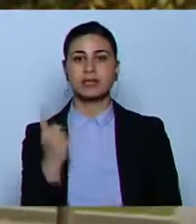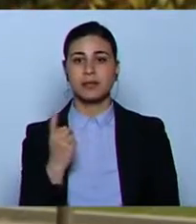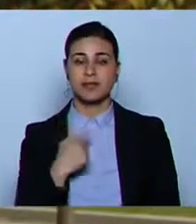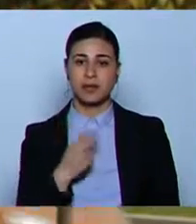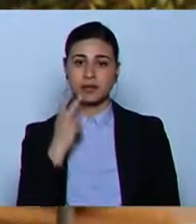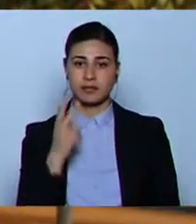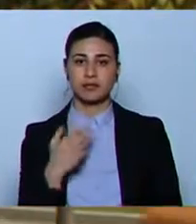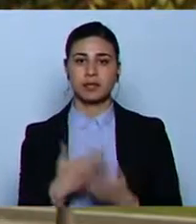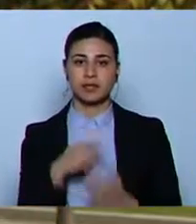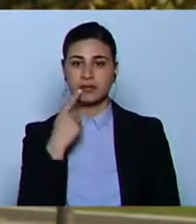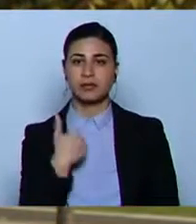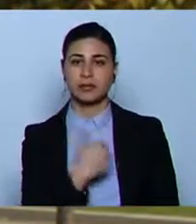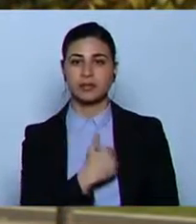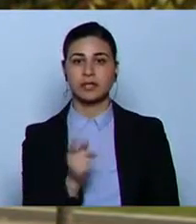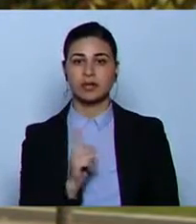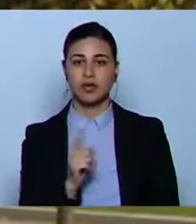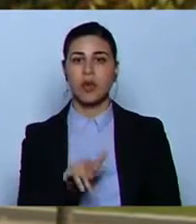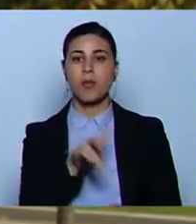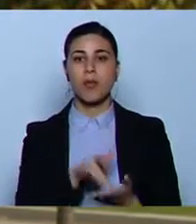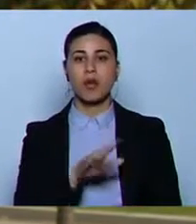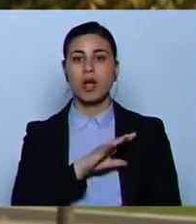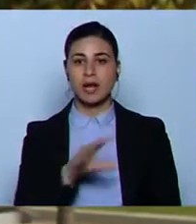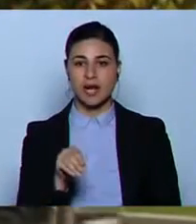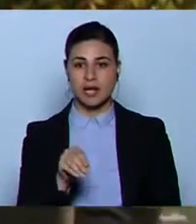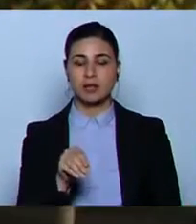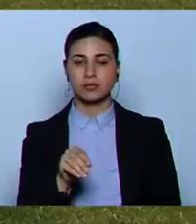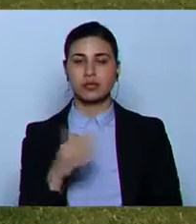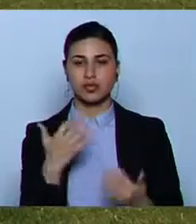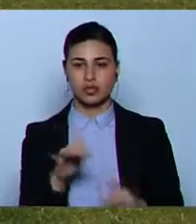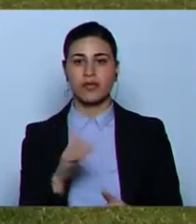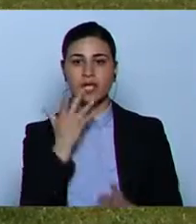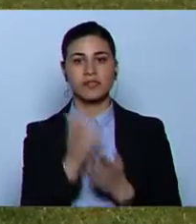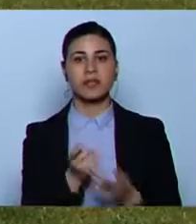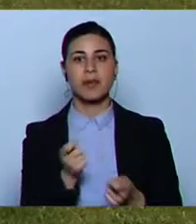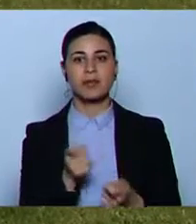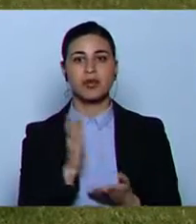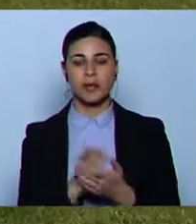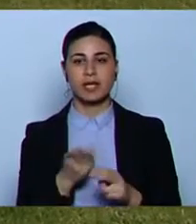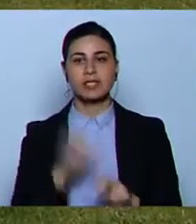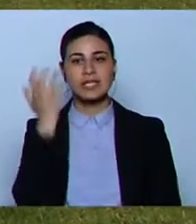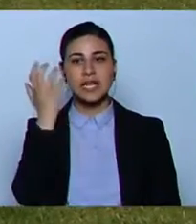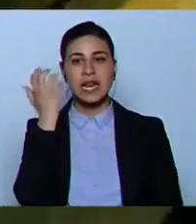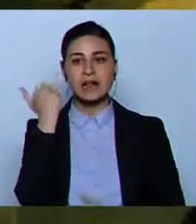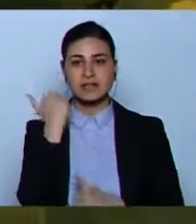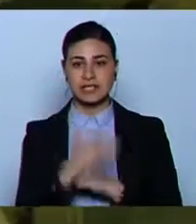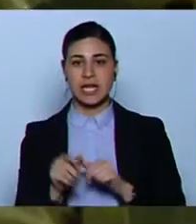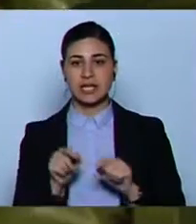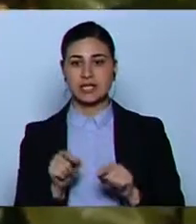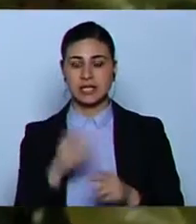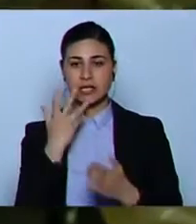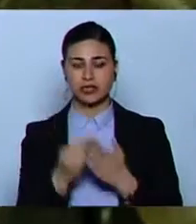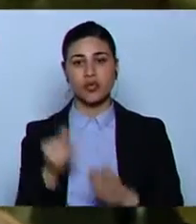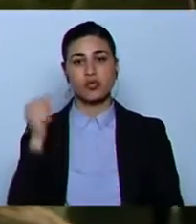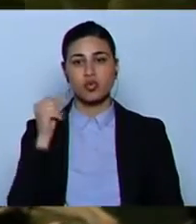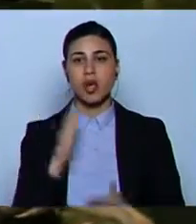რასაც მაგალითად აღნიშნავდი, არის ის, რომ მოქალაქეები საზოგადოება ჩაერთო თვითმართველობაში. ეს არის თელავის ცენტრი, სადაც ვდგავართ. ჩვენს უკან